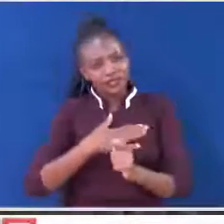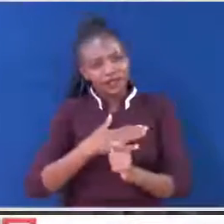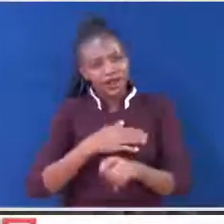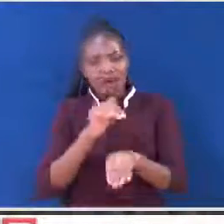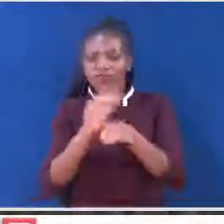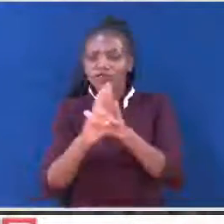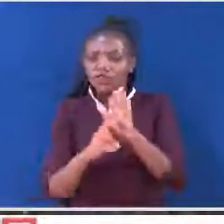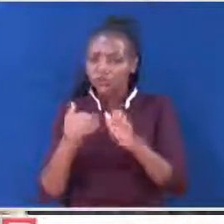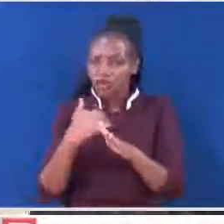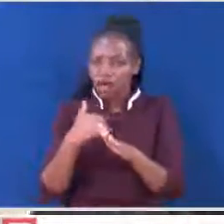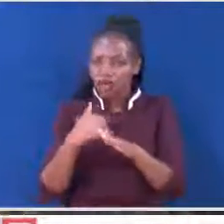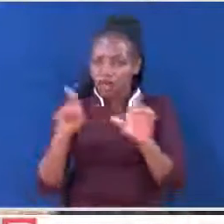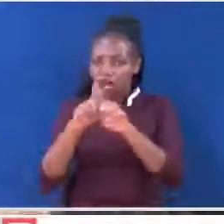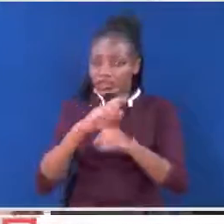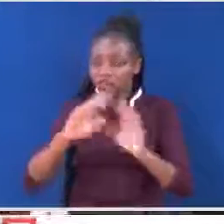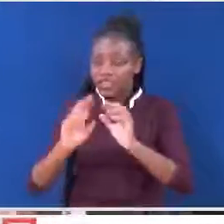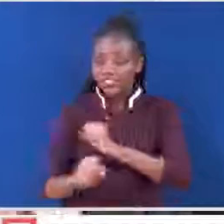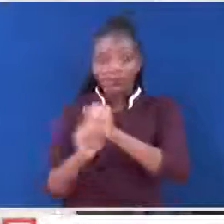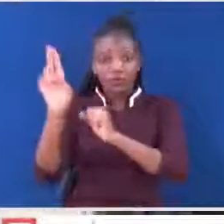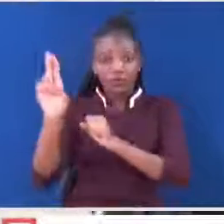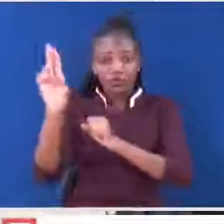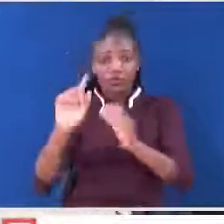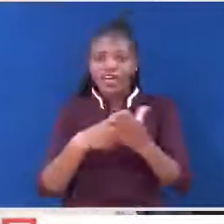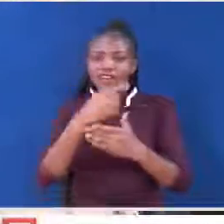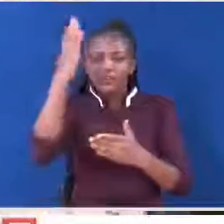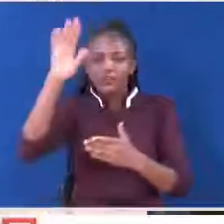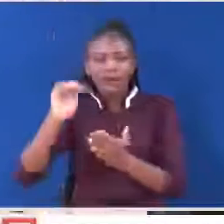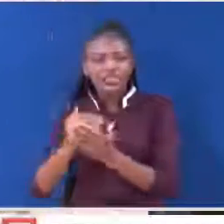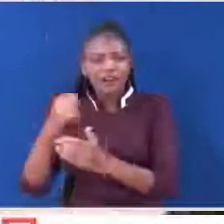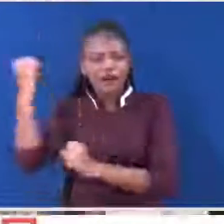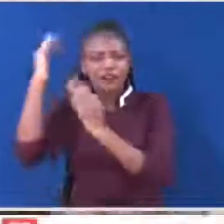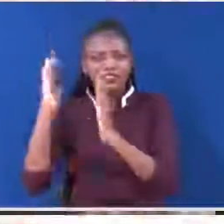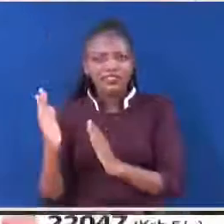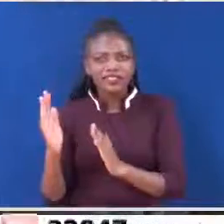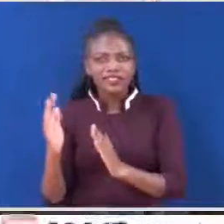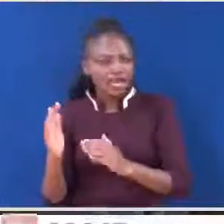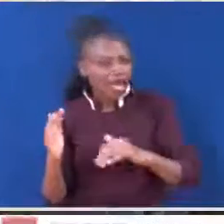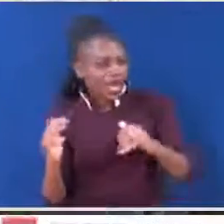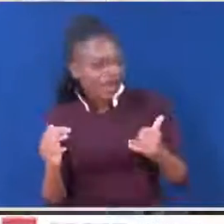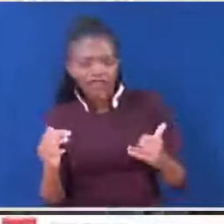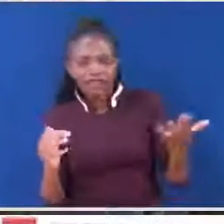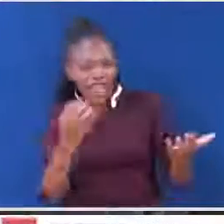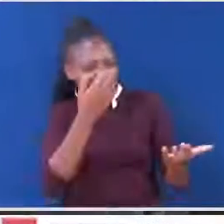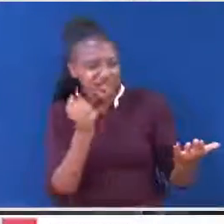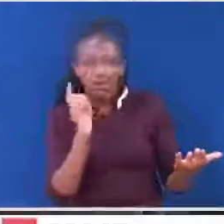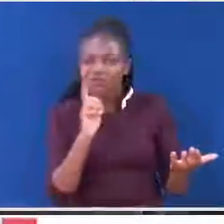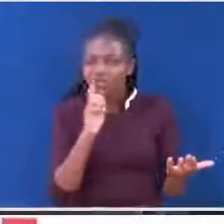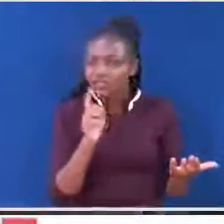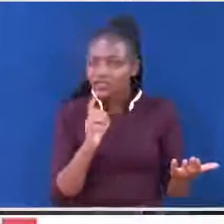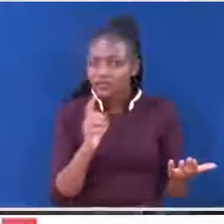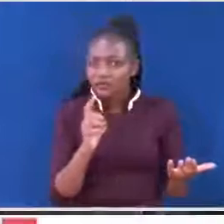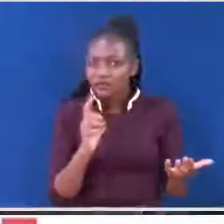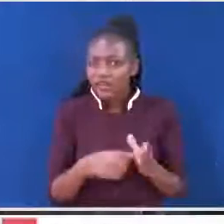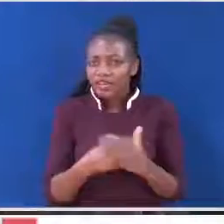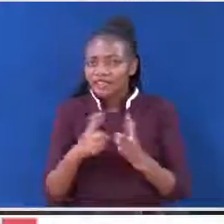Your Excellency will support you. Unajua wanasiasa iko wengine bengine walikuwa wanategea sasa ile warizikia Rama hako hapo kaanza kutegea